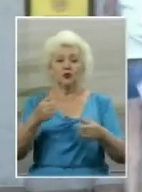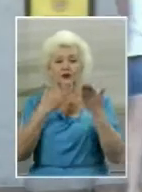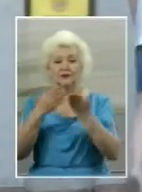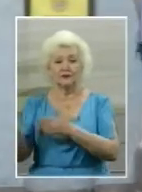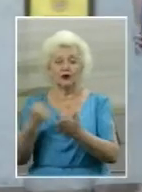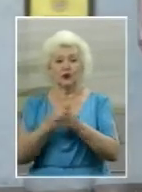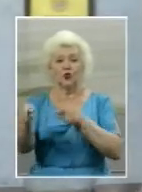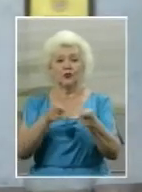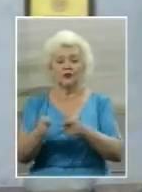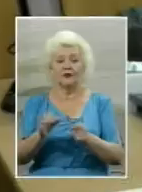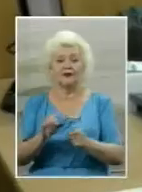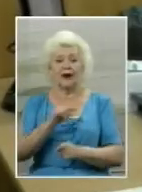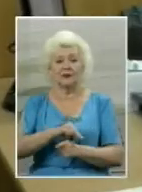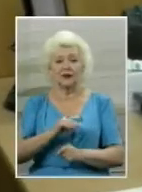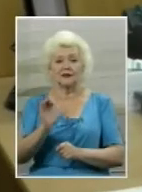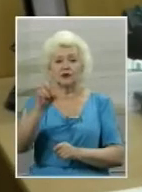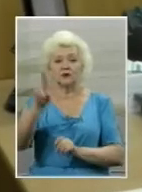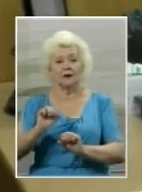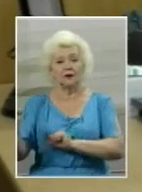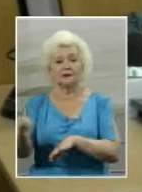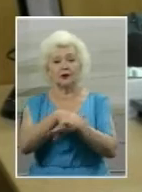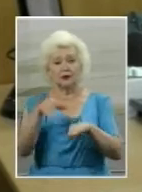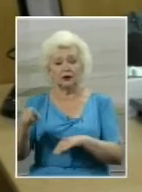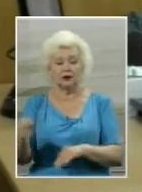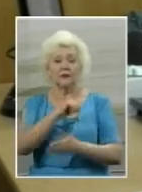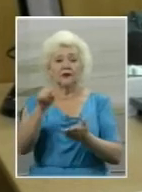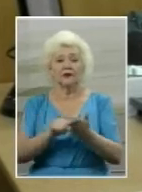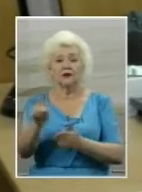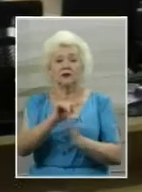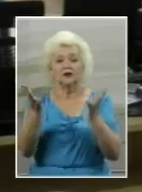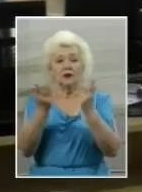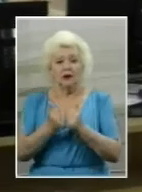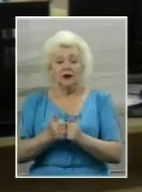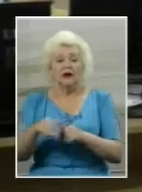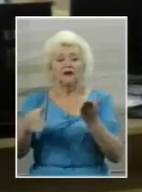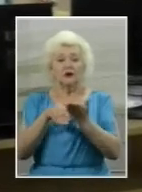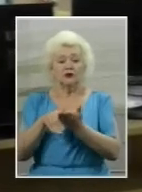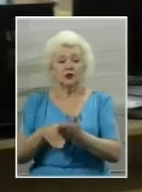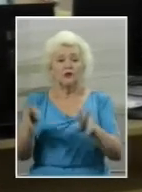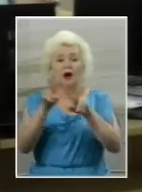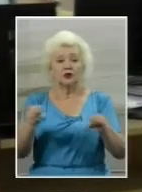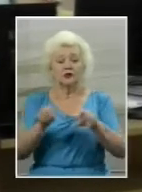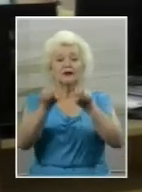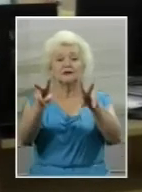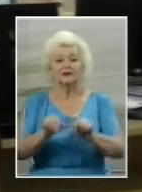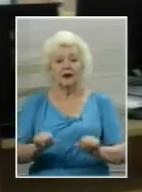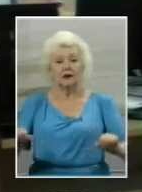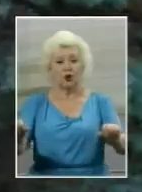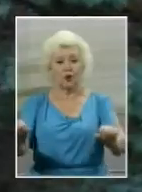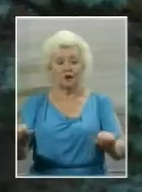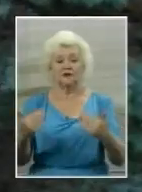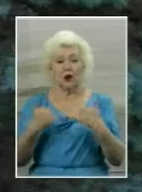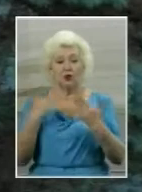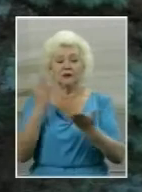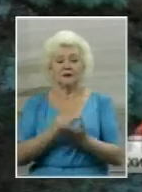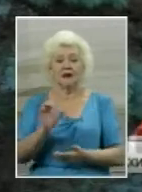звернутися до управління праці та соціального захисту населення. Питання щодо нарахування субсидій розглядатиме спеціальна комісія. У нас